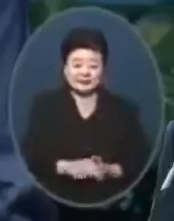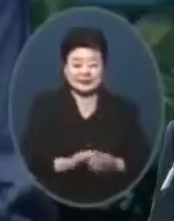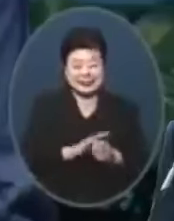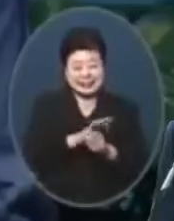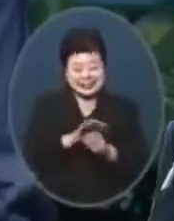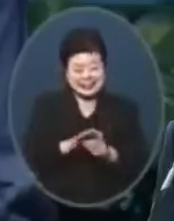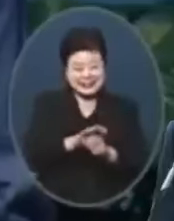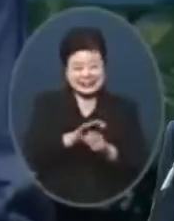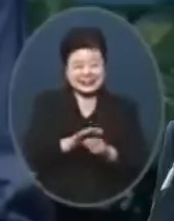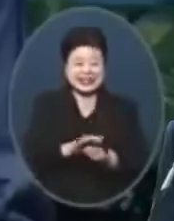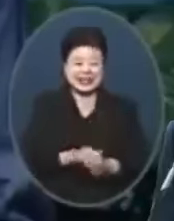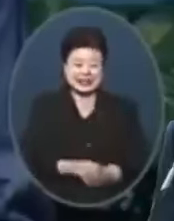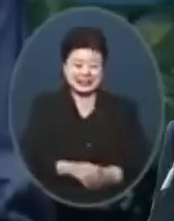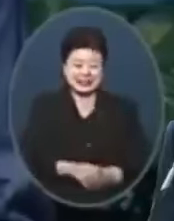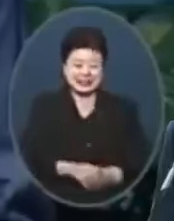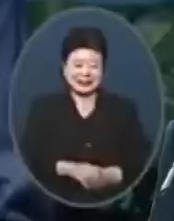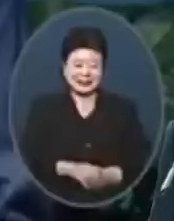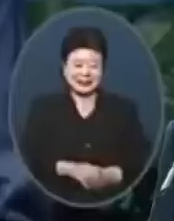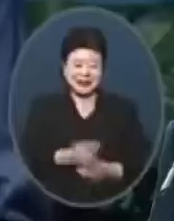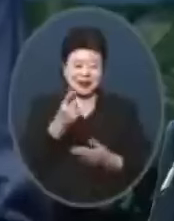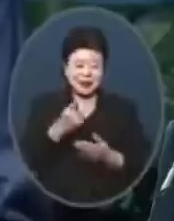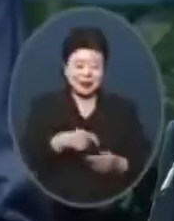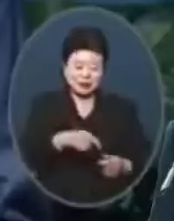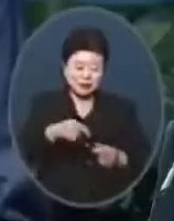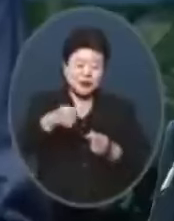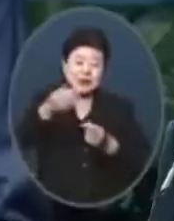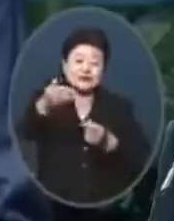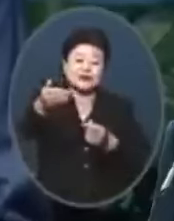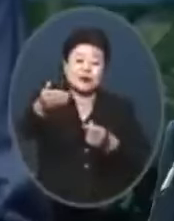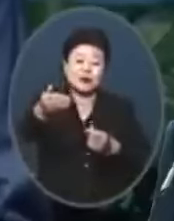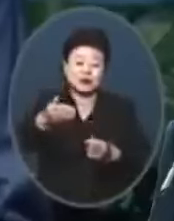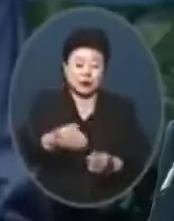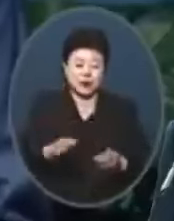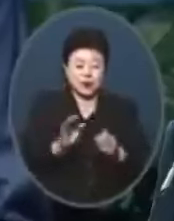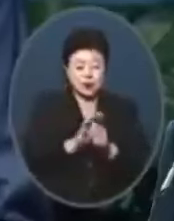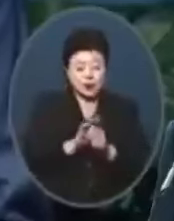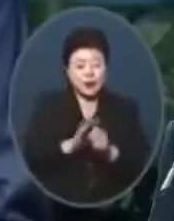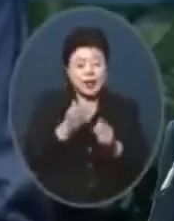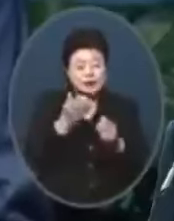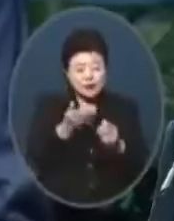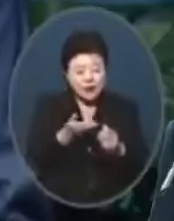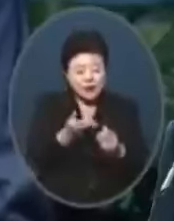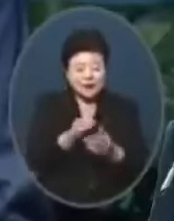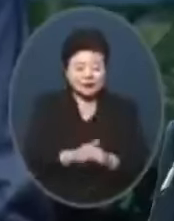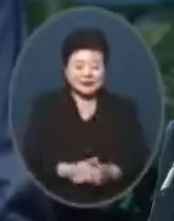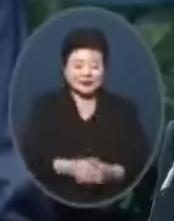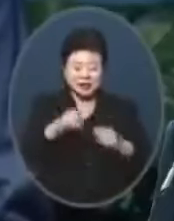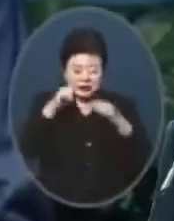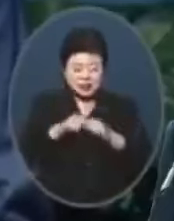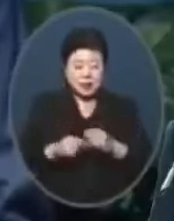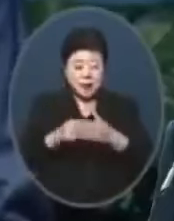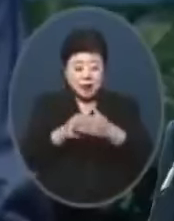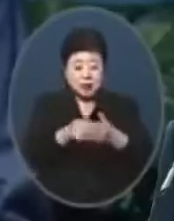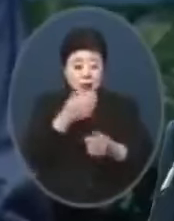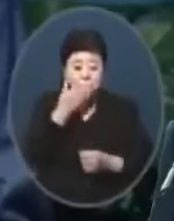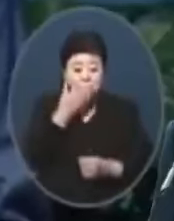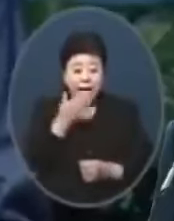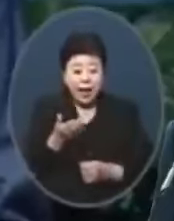사랑의 손길이 와서 끌어내주면 위로를 받고 절망을 극복할 수 있는